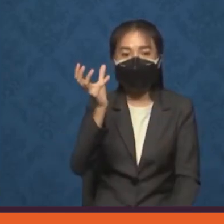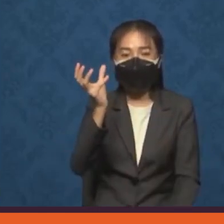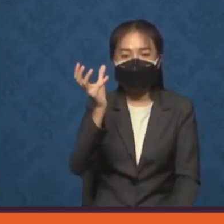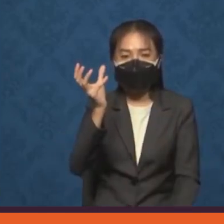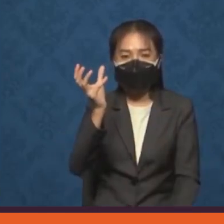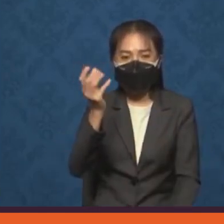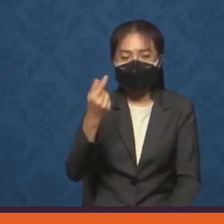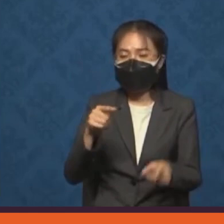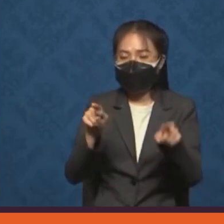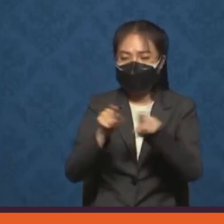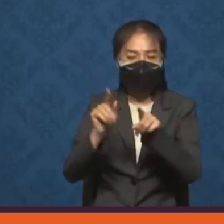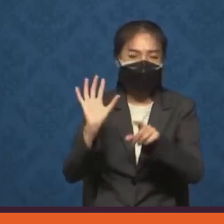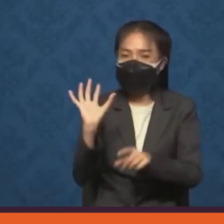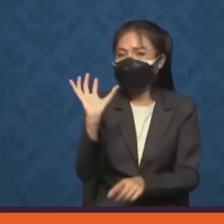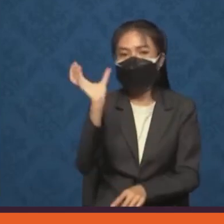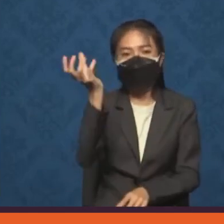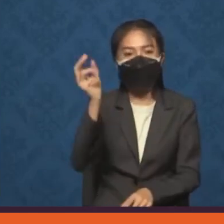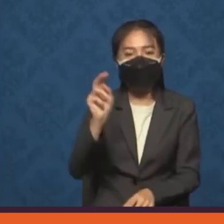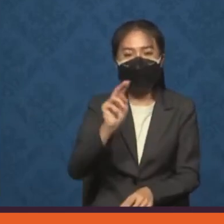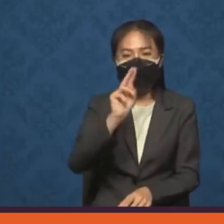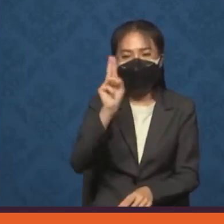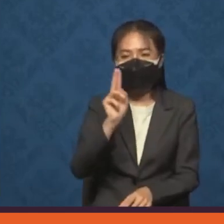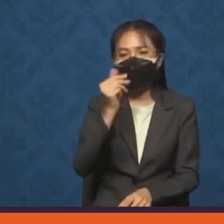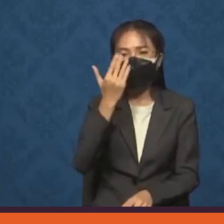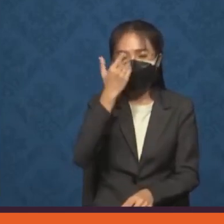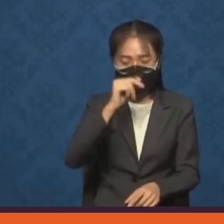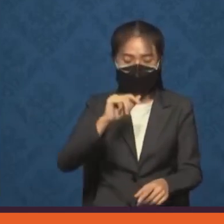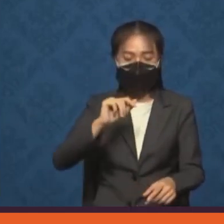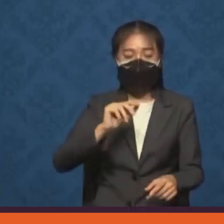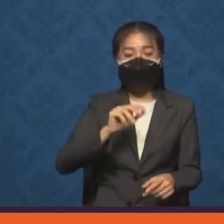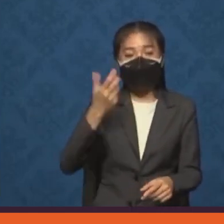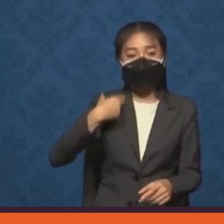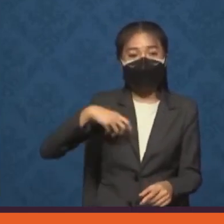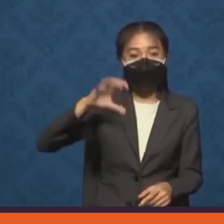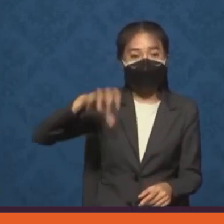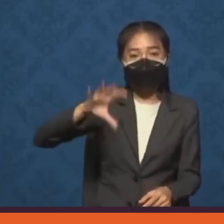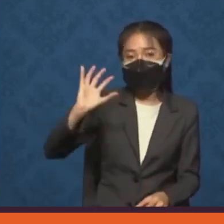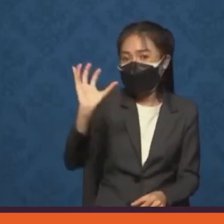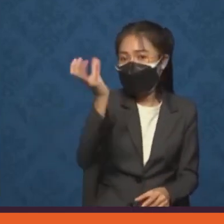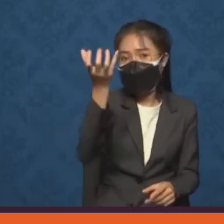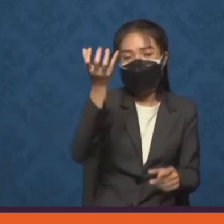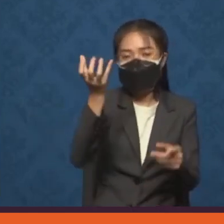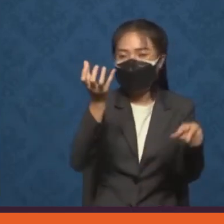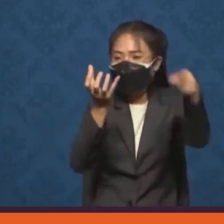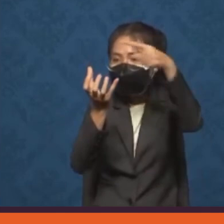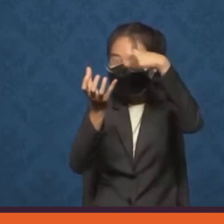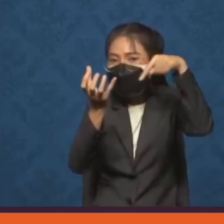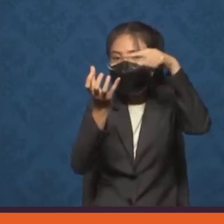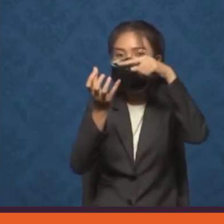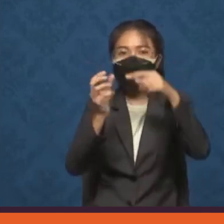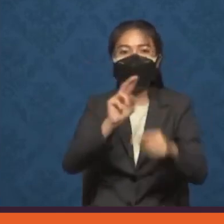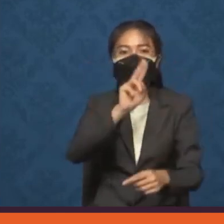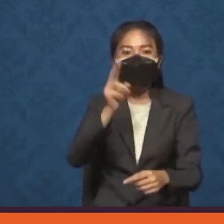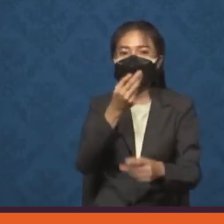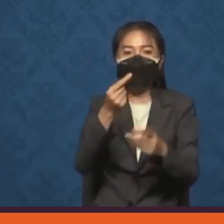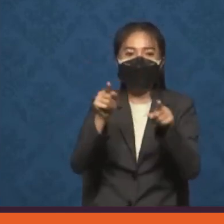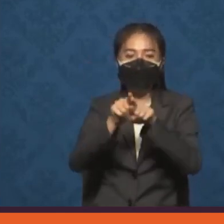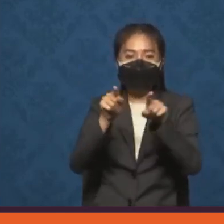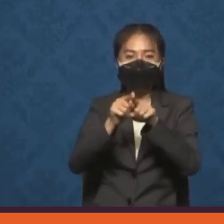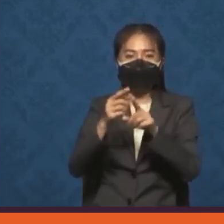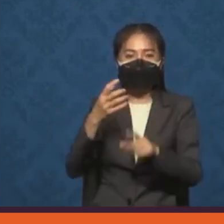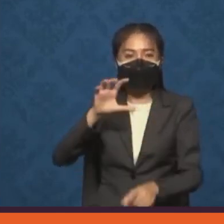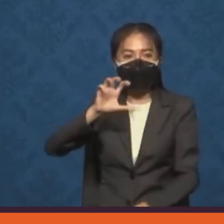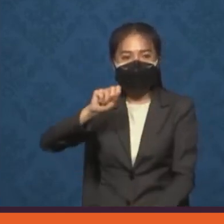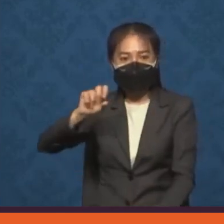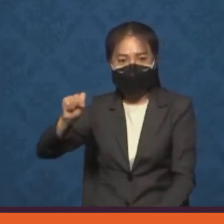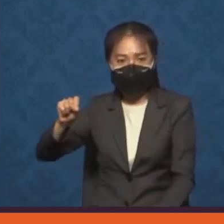ผมท้าเลยครับลองไปสำรวจศาลรัฐธรรมนูญทั่วโลกที่มีอยู่ตอนนี้มีที่ไหนบ้างครับว่าไม่ให้ส.ส.เข้าไปแต่งตั้งตุลาการ